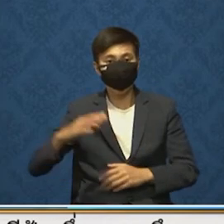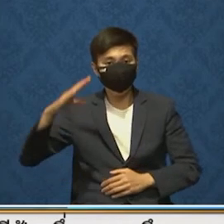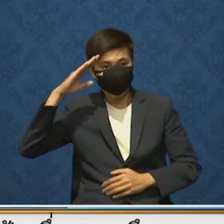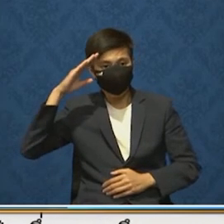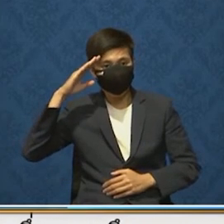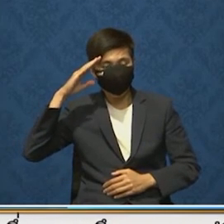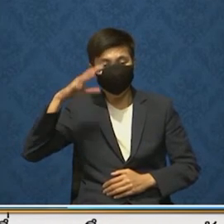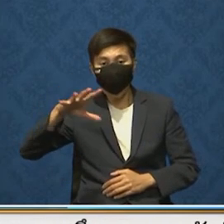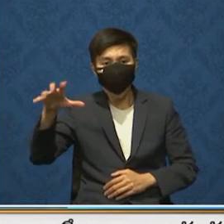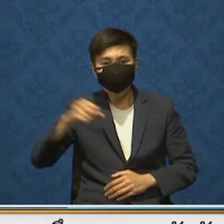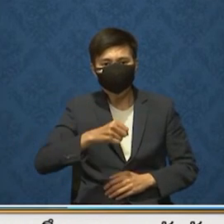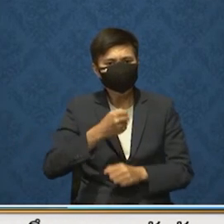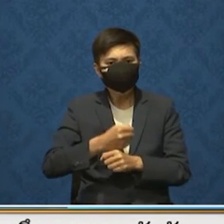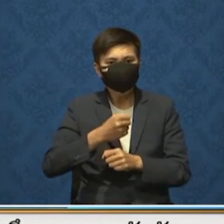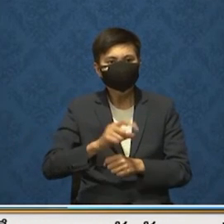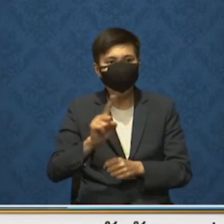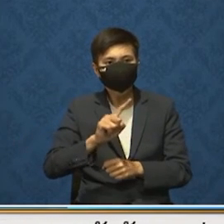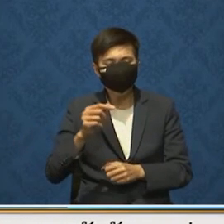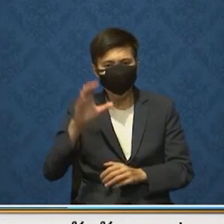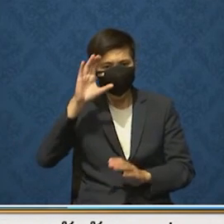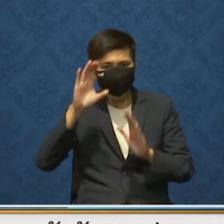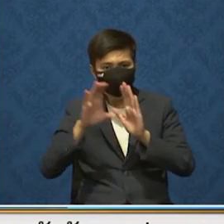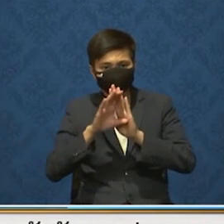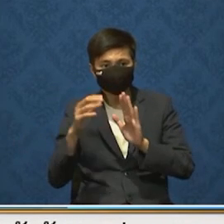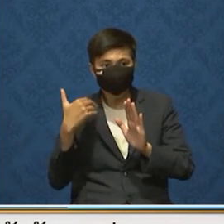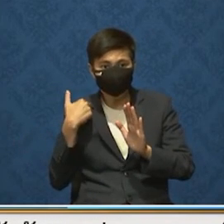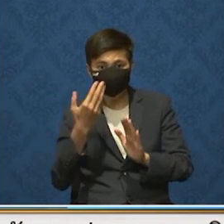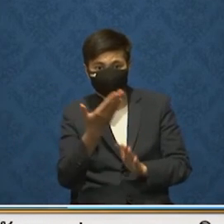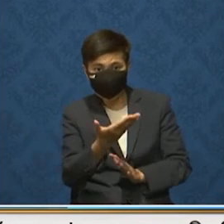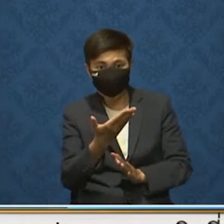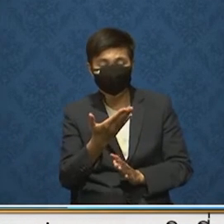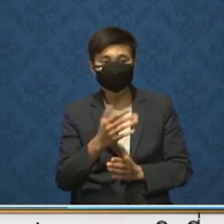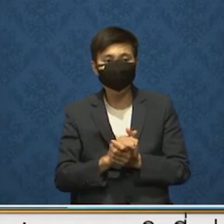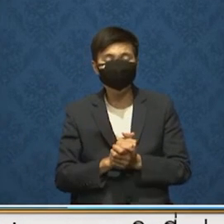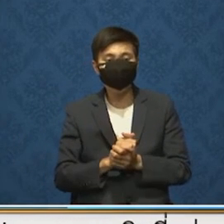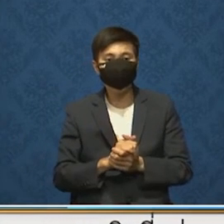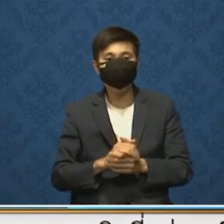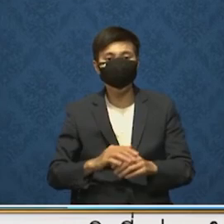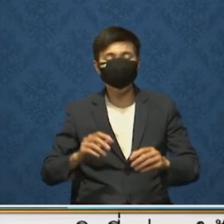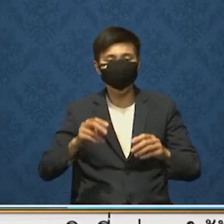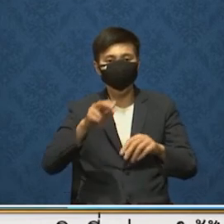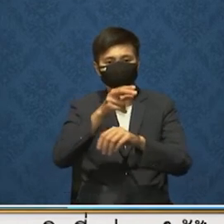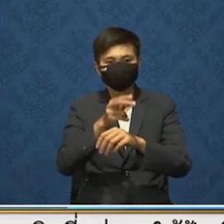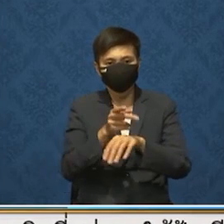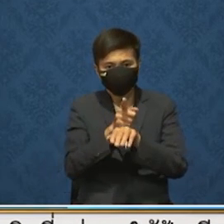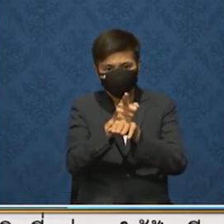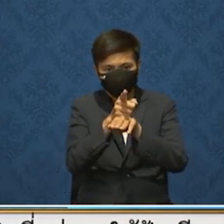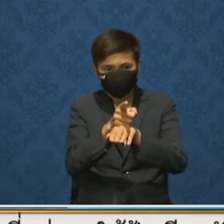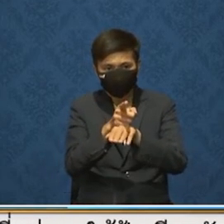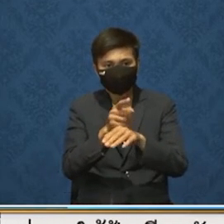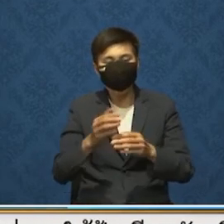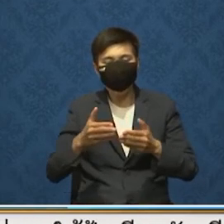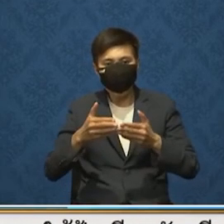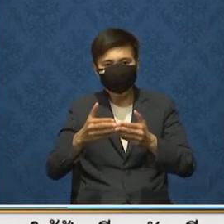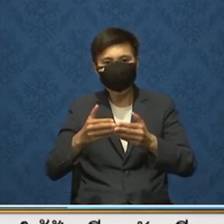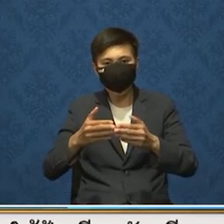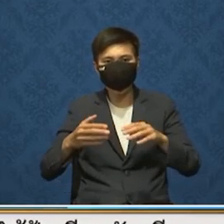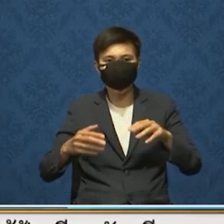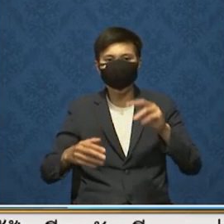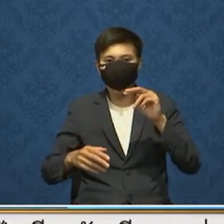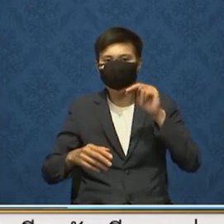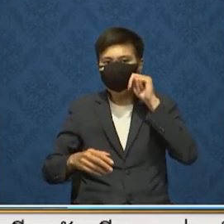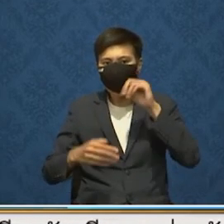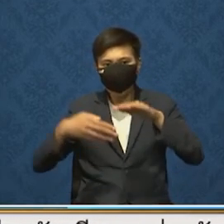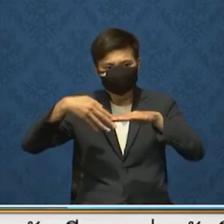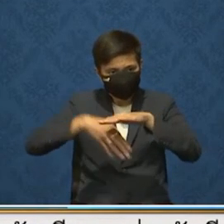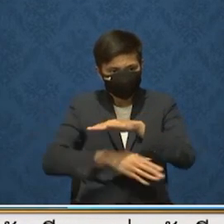อะไรบ้างในภาพก็มีทั้งซ้อรถถัง ซือรรบ ซื้อเรรำน้ำซื้